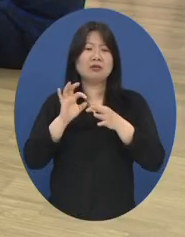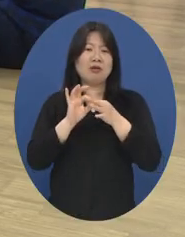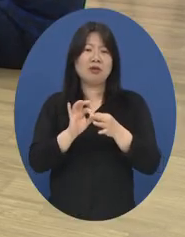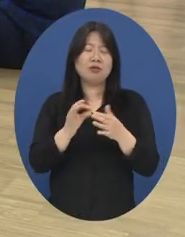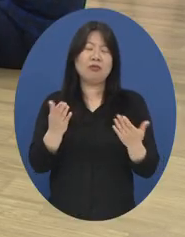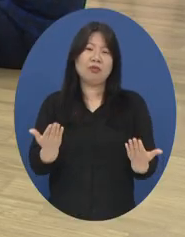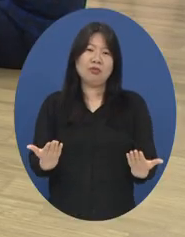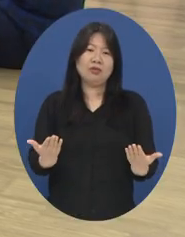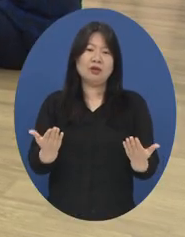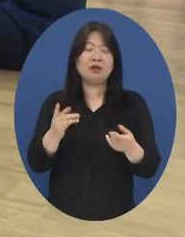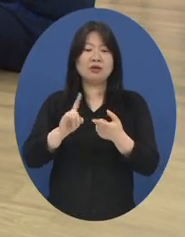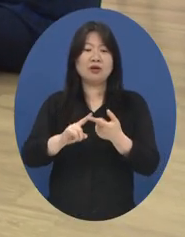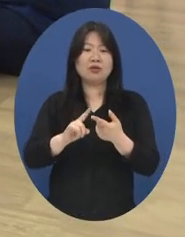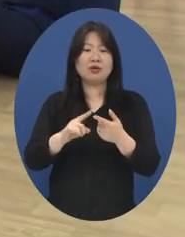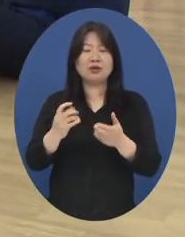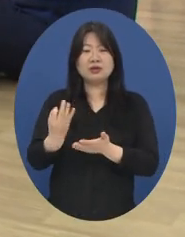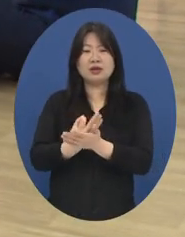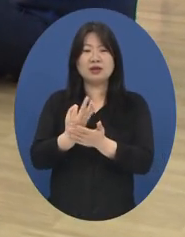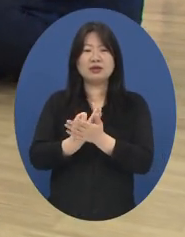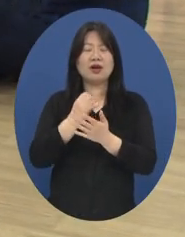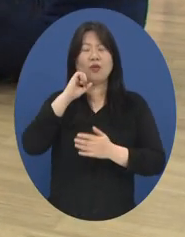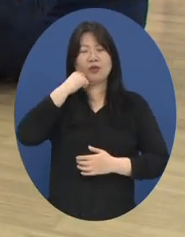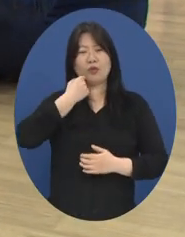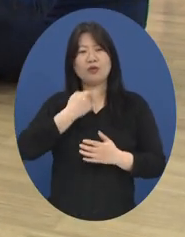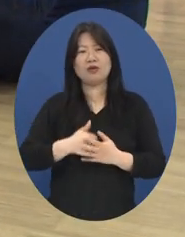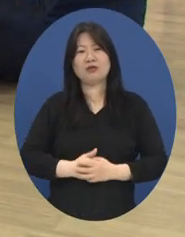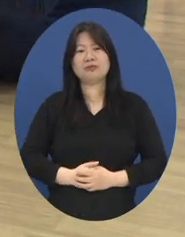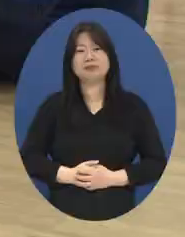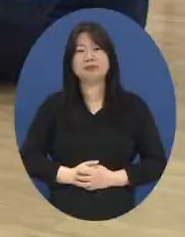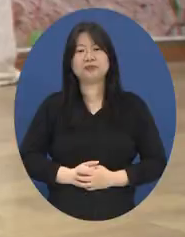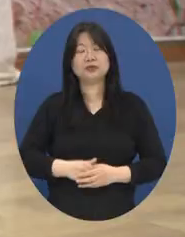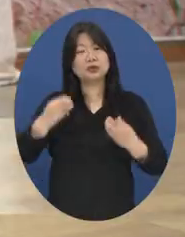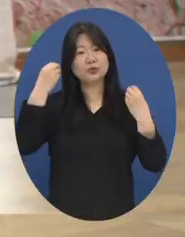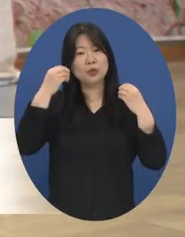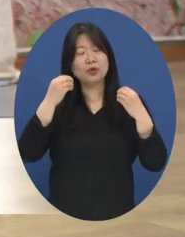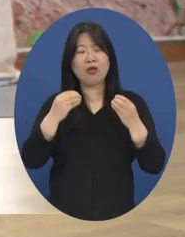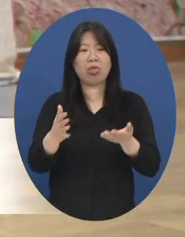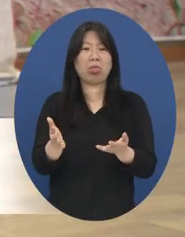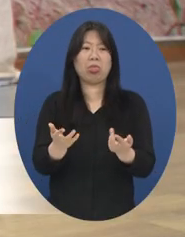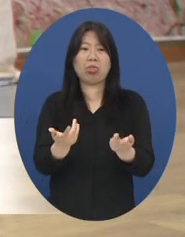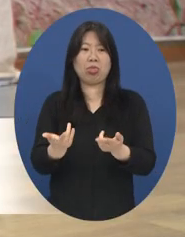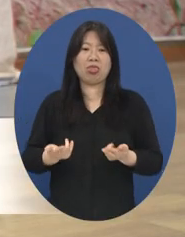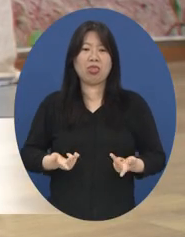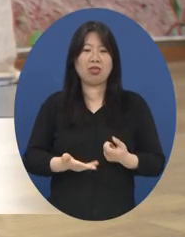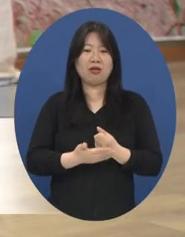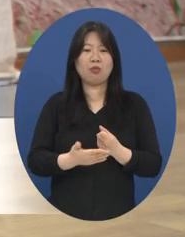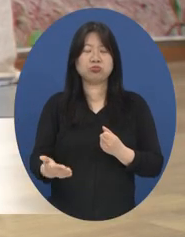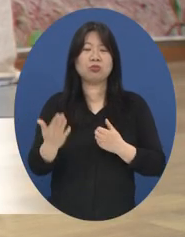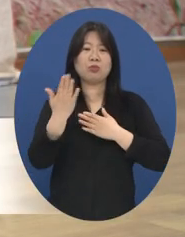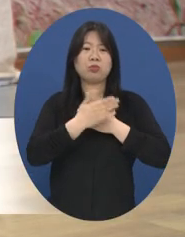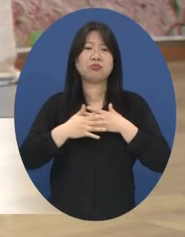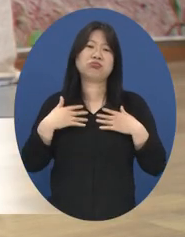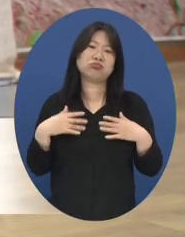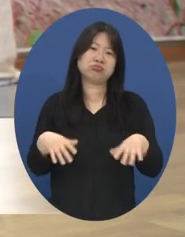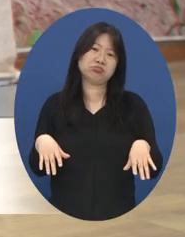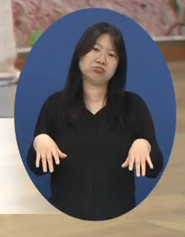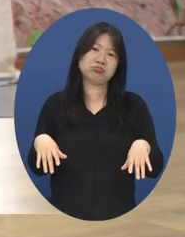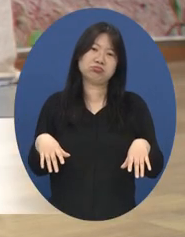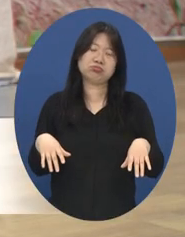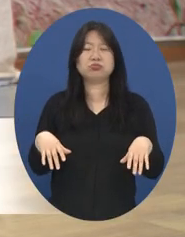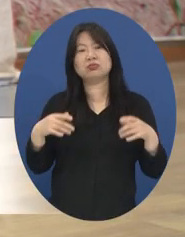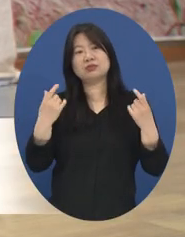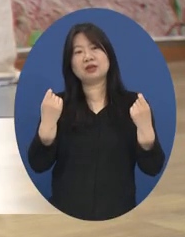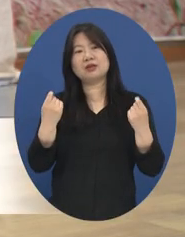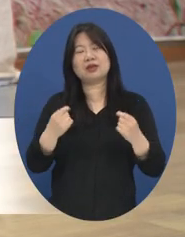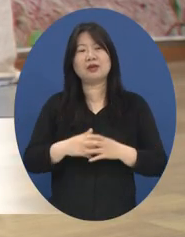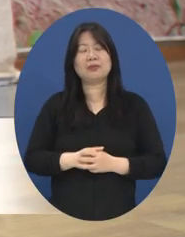들어갔는데 이대로 가다간 생계까지 어려운 상황입니다. 공연 자체가 없으니까 약간 무기력한 상태라고 좀 생각이